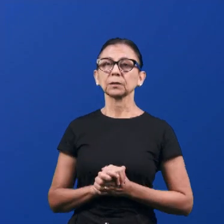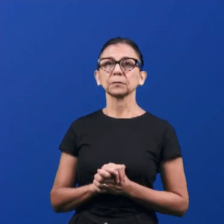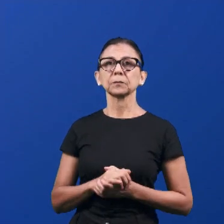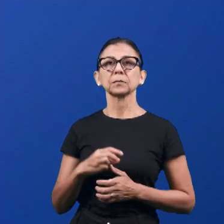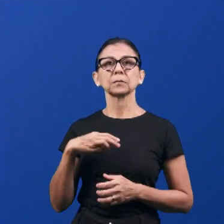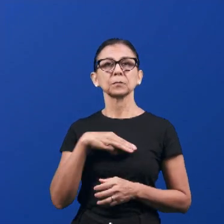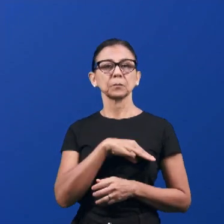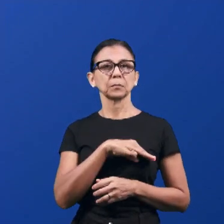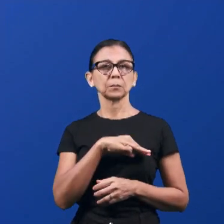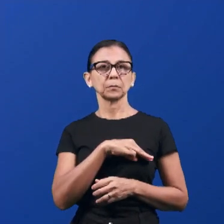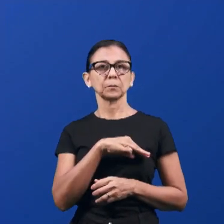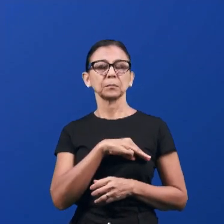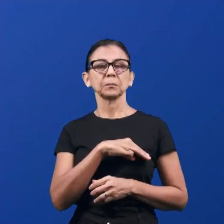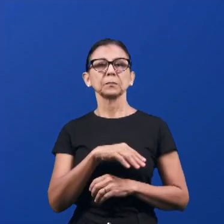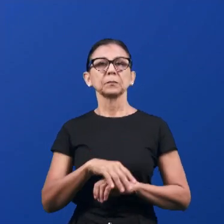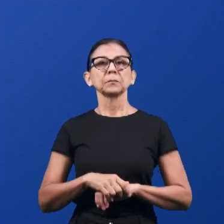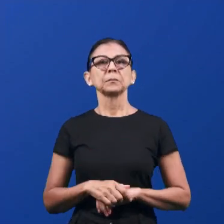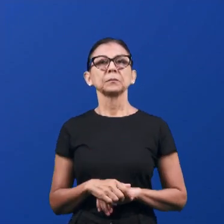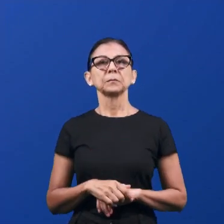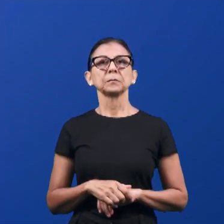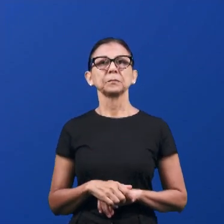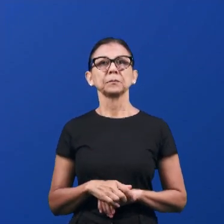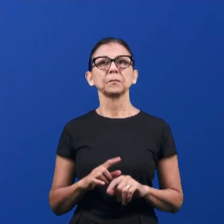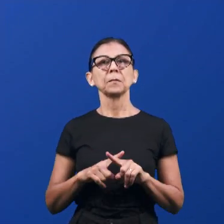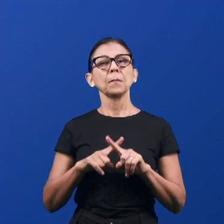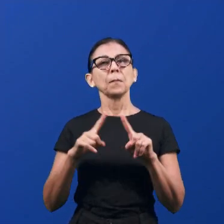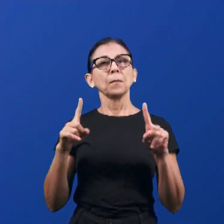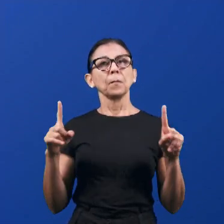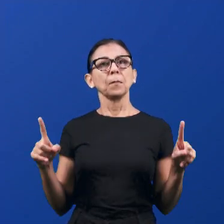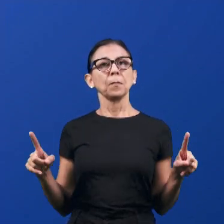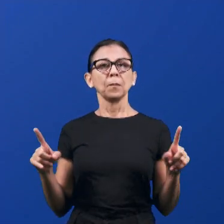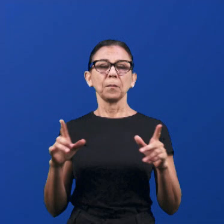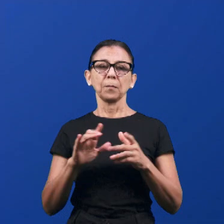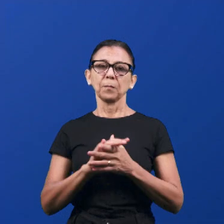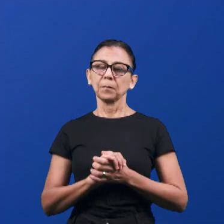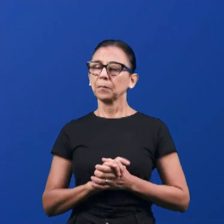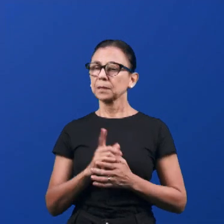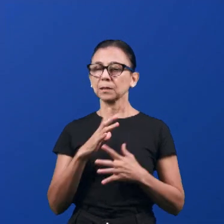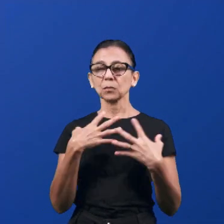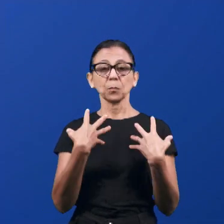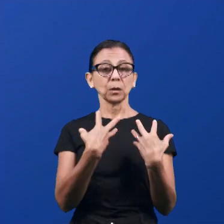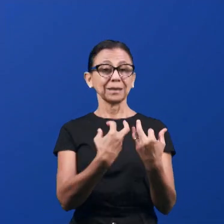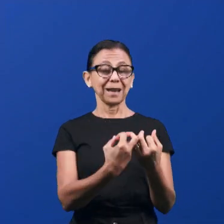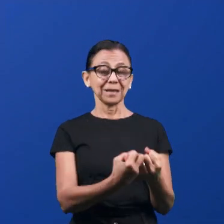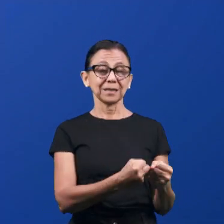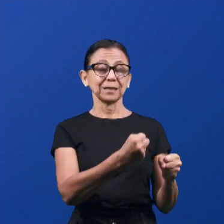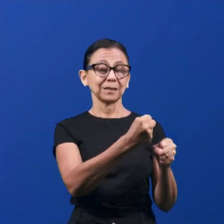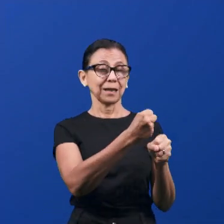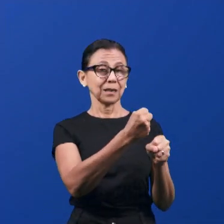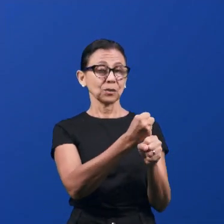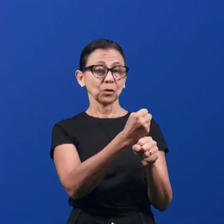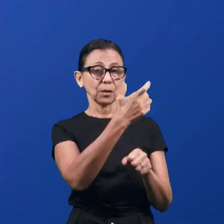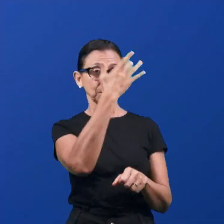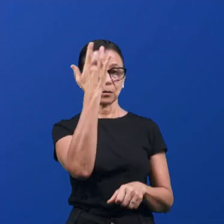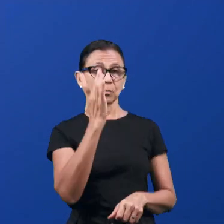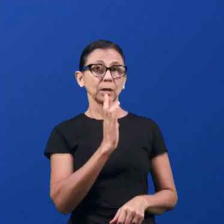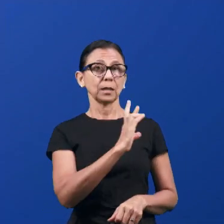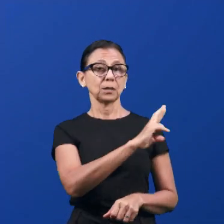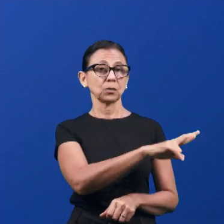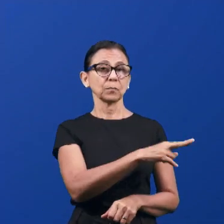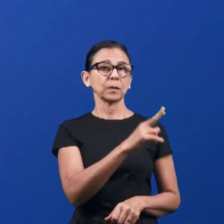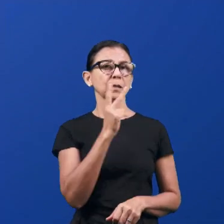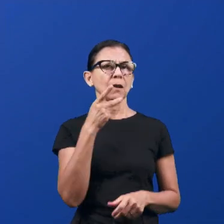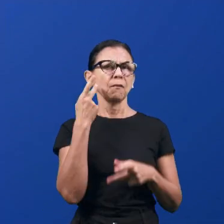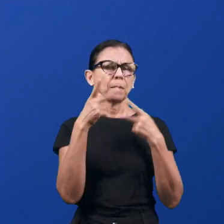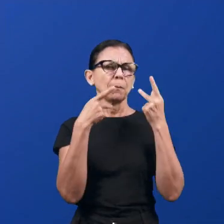verset 3, partie B, qui nous dit mais ne faites pas selon leurs œuvres, parce